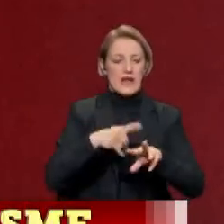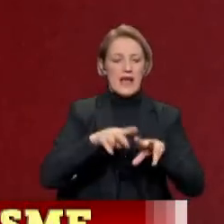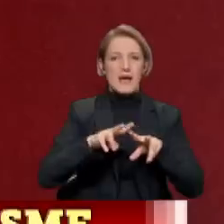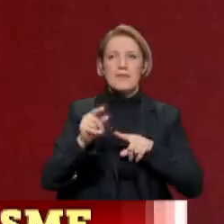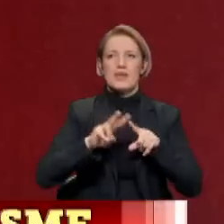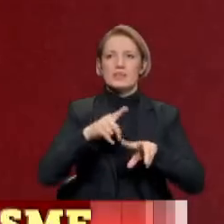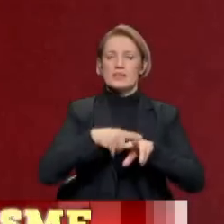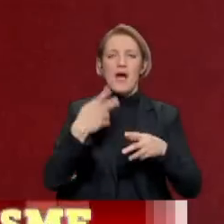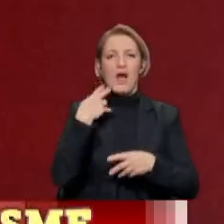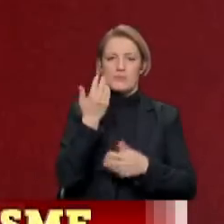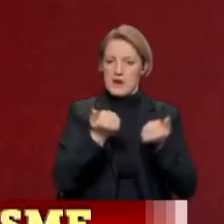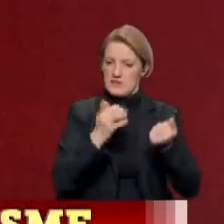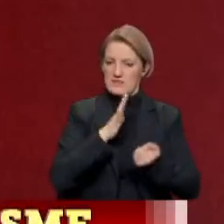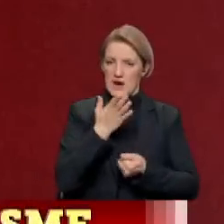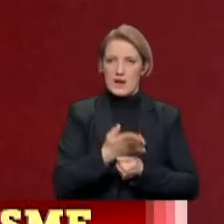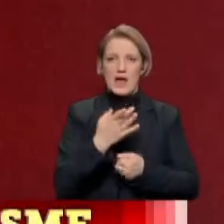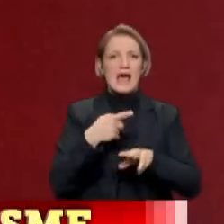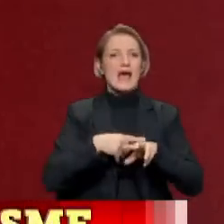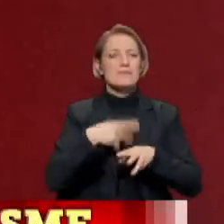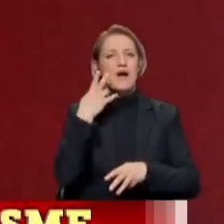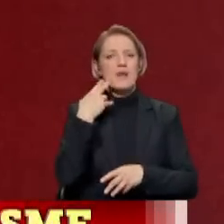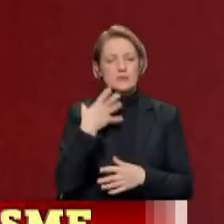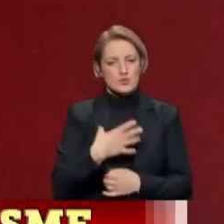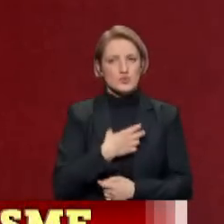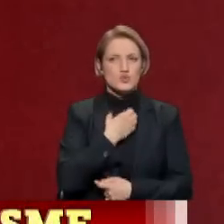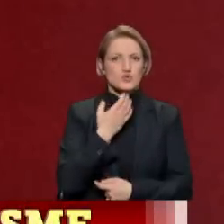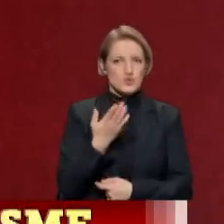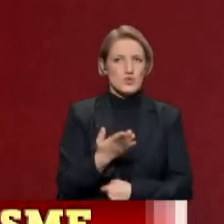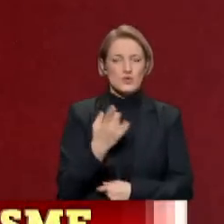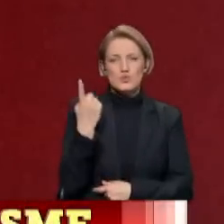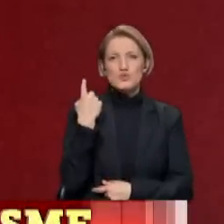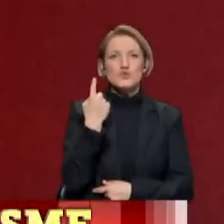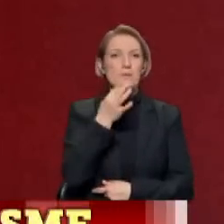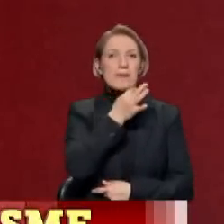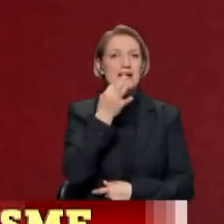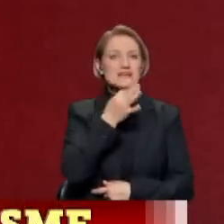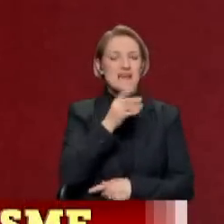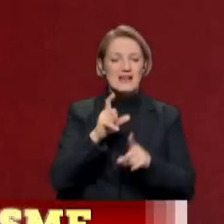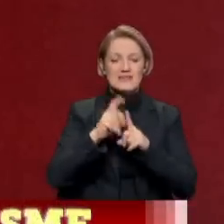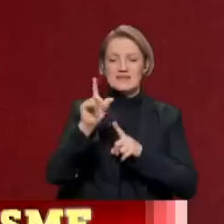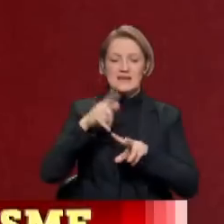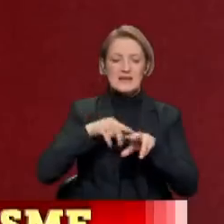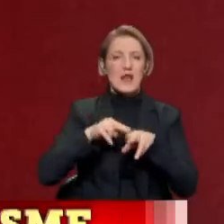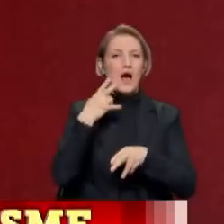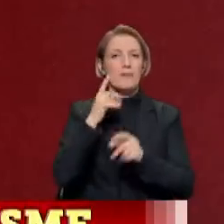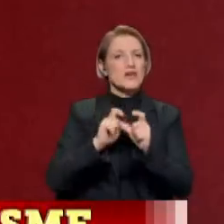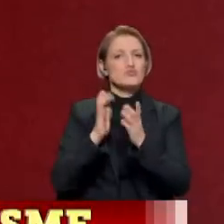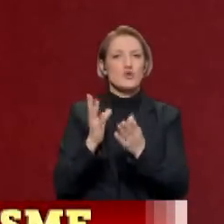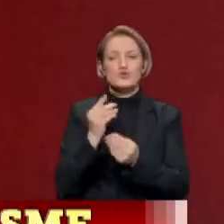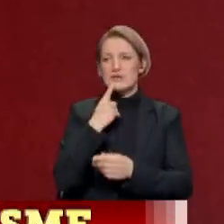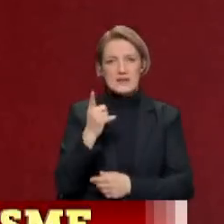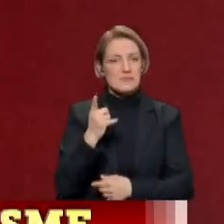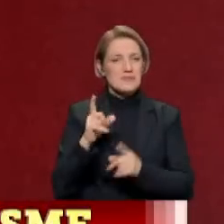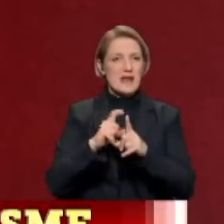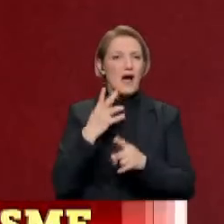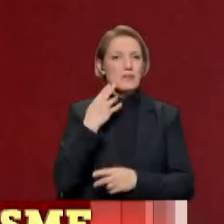vardı arabada. Emine Hanım üzgündü. Dün akşam aslında çok benzer bir fotoğrafı gördüm. Dilek Hanım'a geçmiş olsun dedim. O da çok